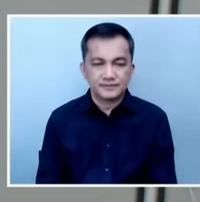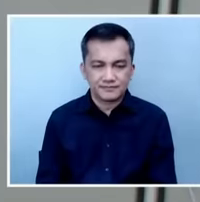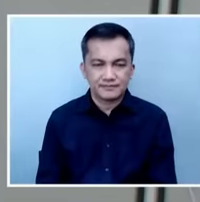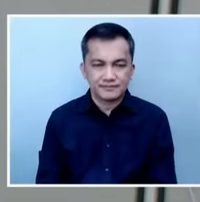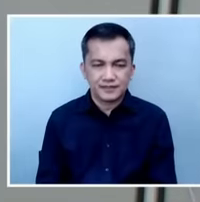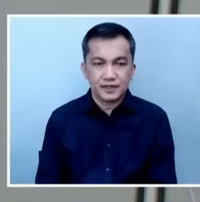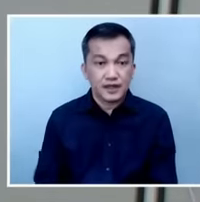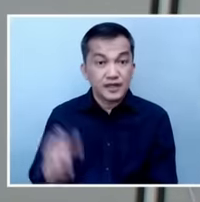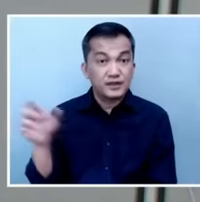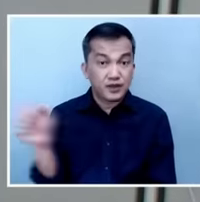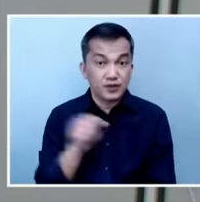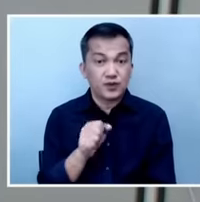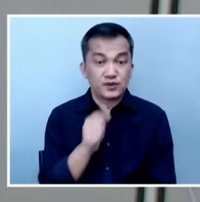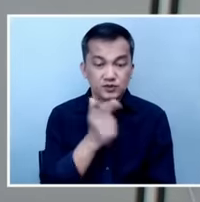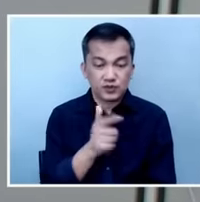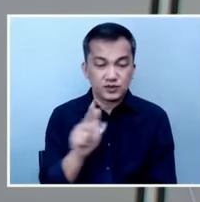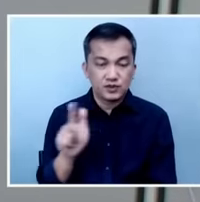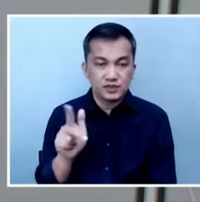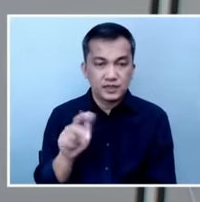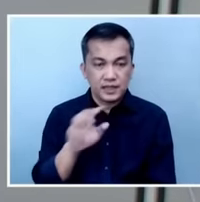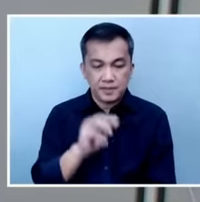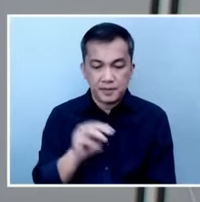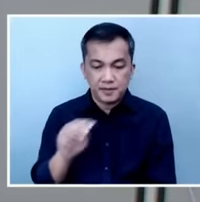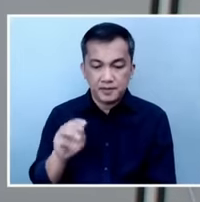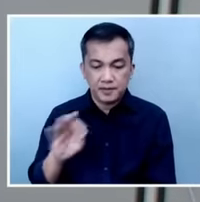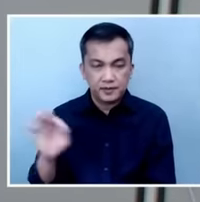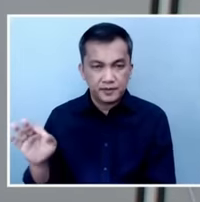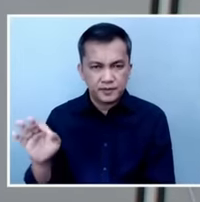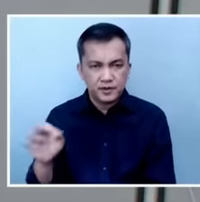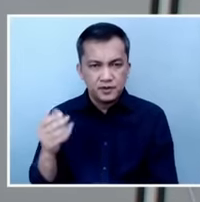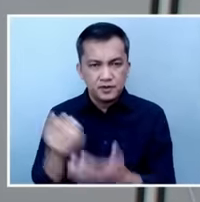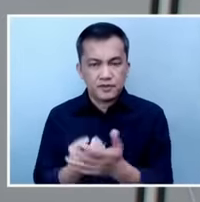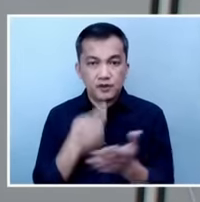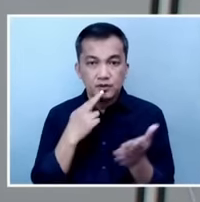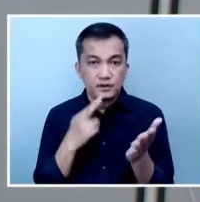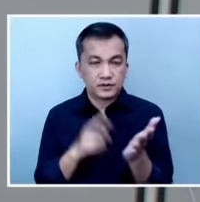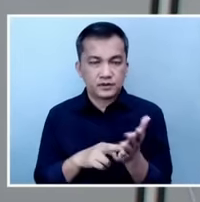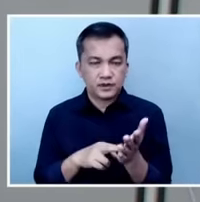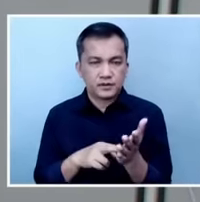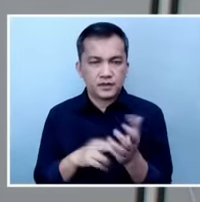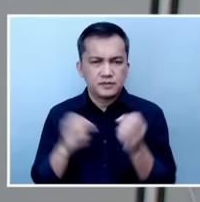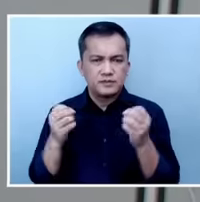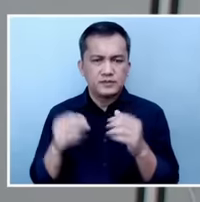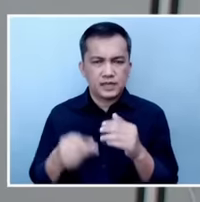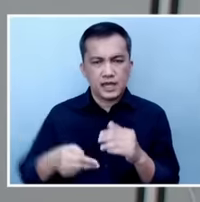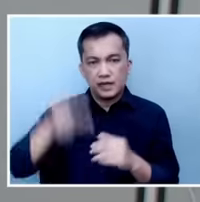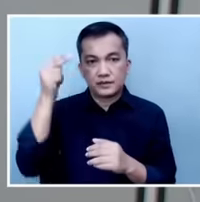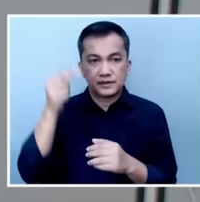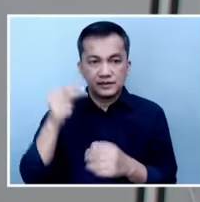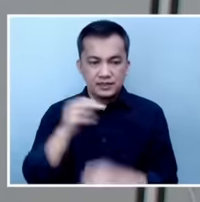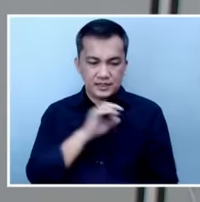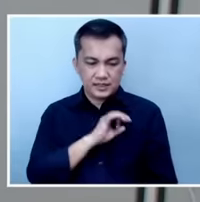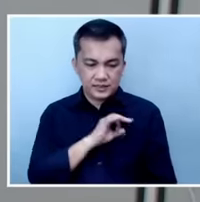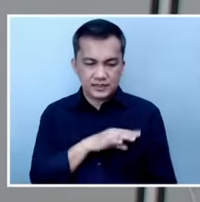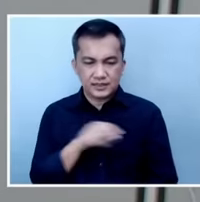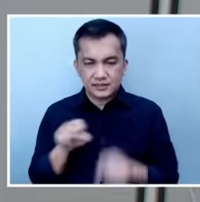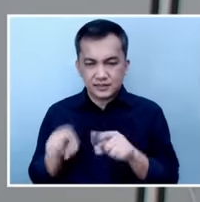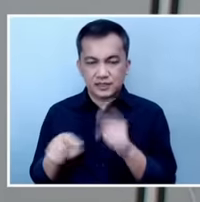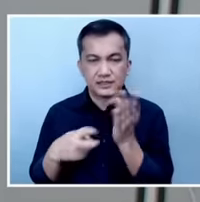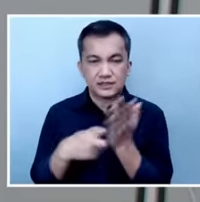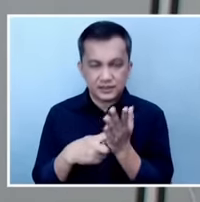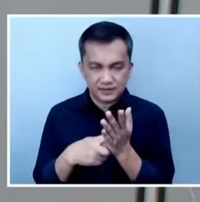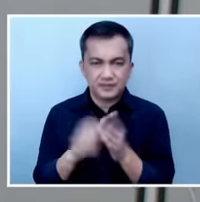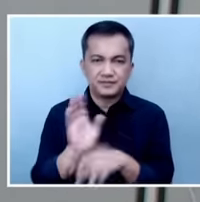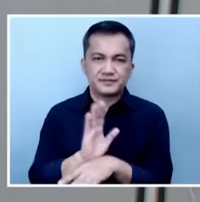Nasungkit ng 2023 Metro Manila Film Festival ang bagong record sa may pinakamataas na kinita sa bentahan ng tickets sa mga